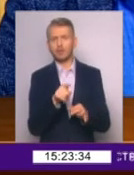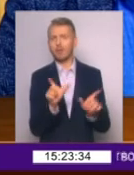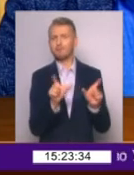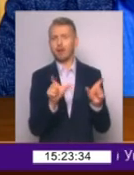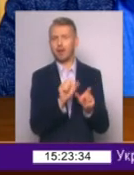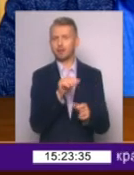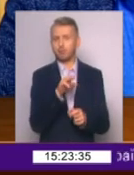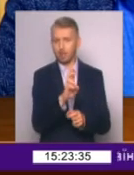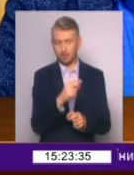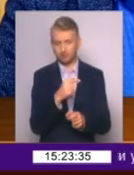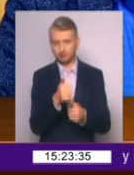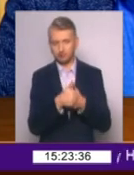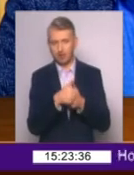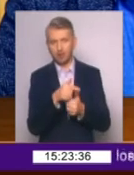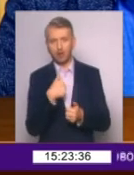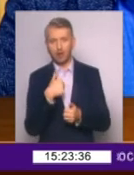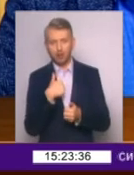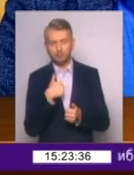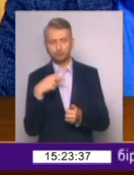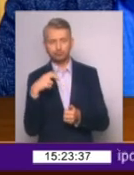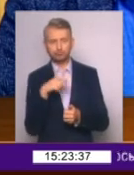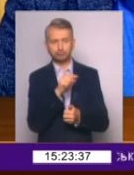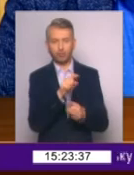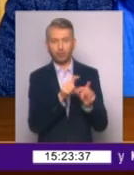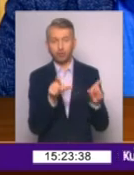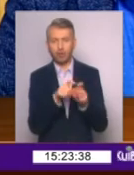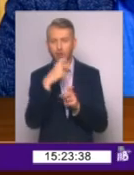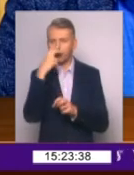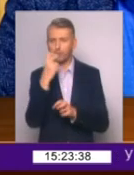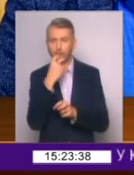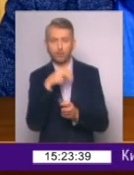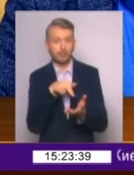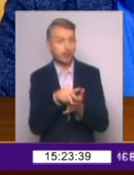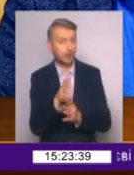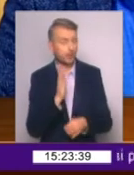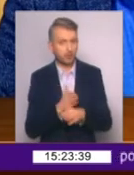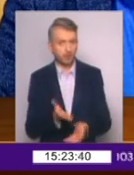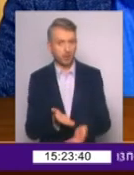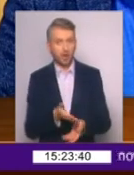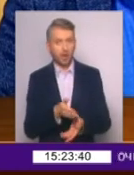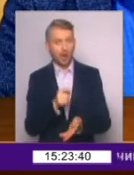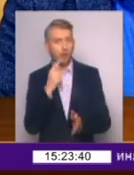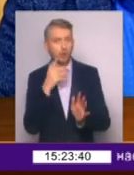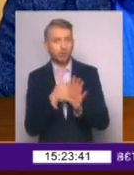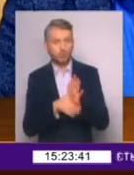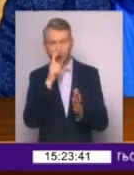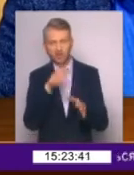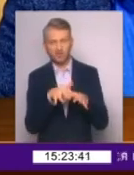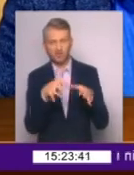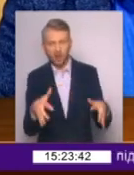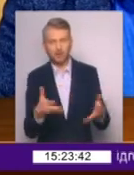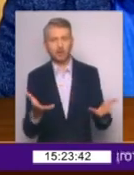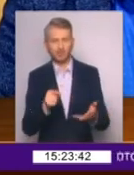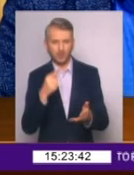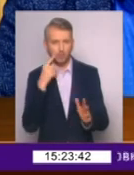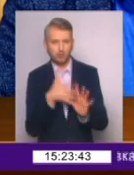знаходиться, ми туди йдемо, такий сморід, неможливо пройти. Угу. А тоді ж ви розумієте, як свалка, то які ж там, ви ж